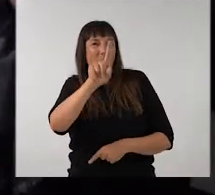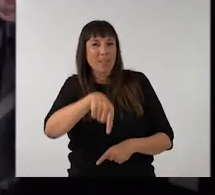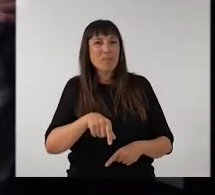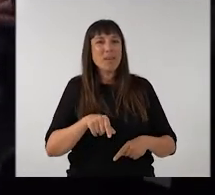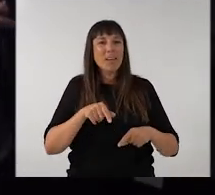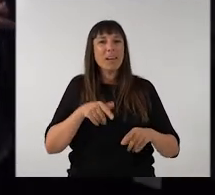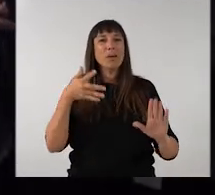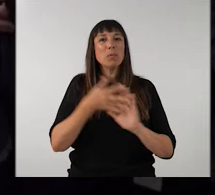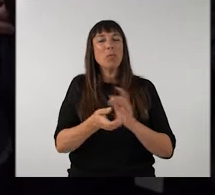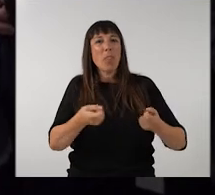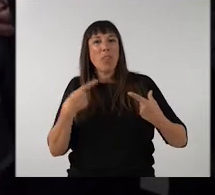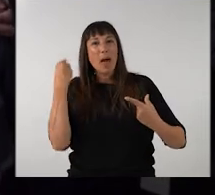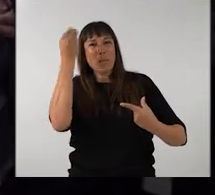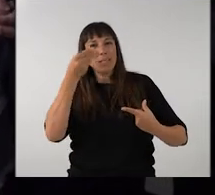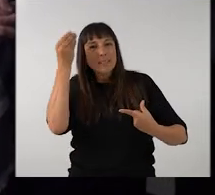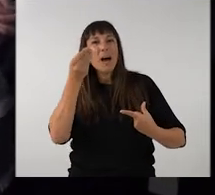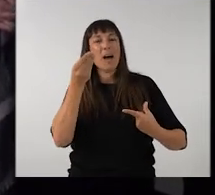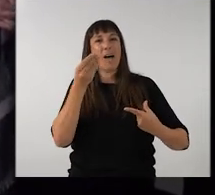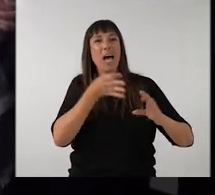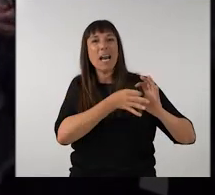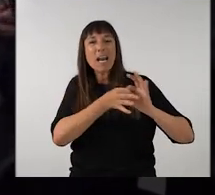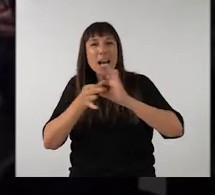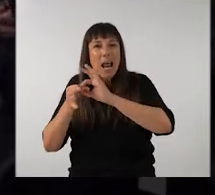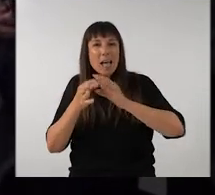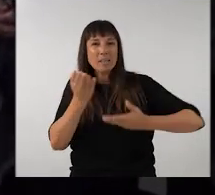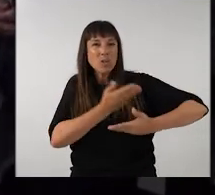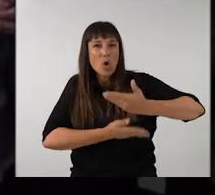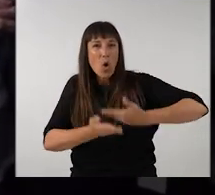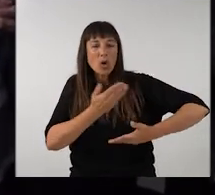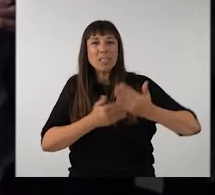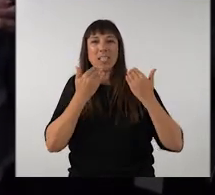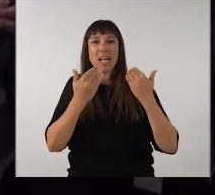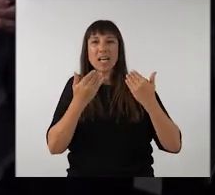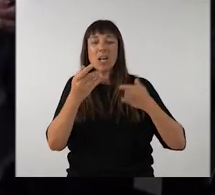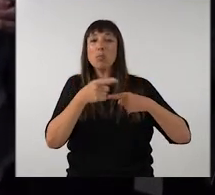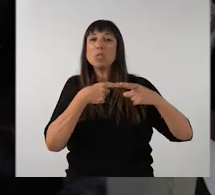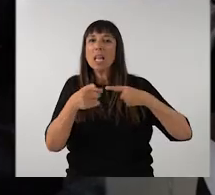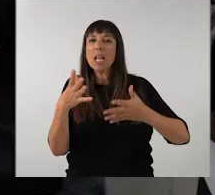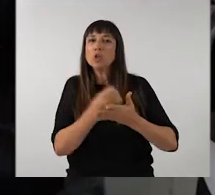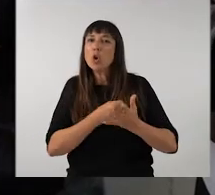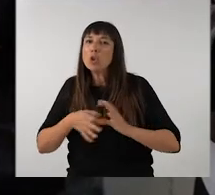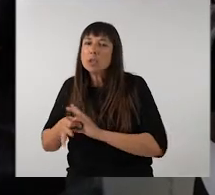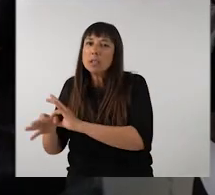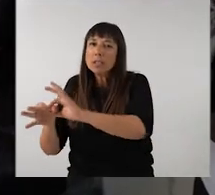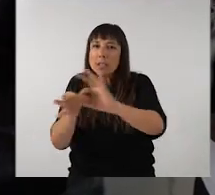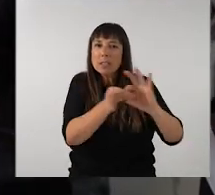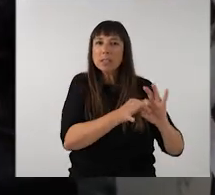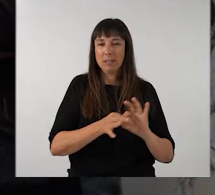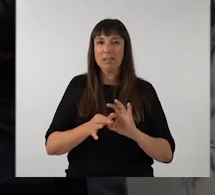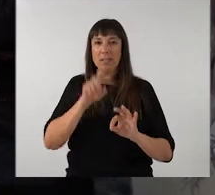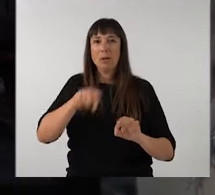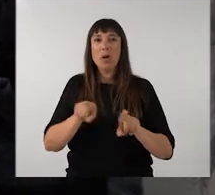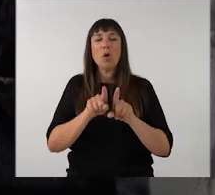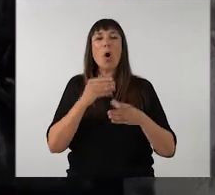també té un revers bonic, perquè potser ens ha fet pensar també més doncs, en aquestes relacions i en el fet que a través dels objectes estem